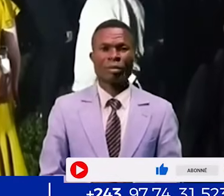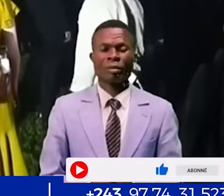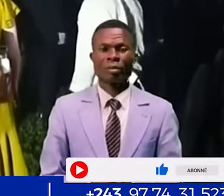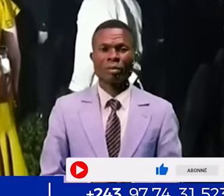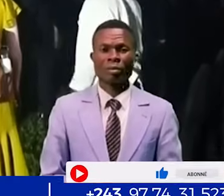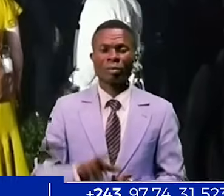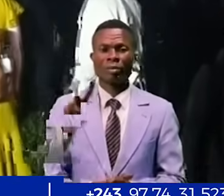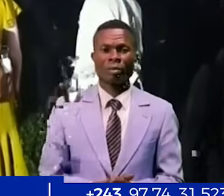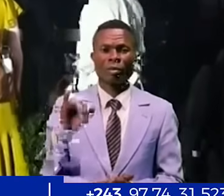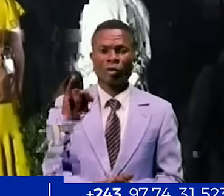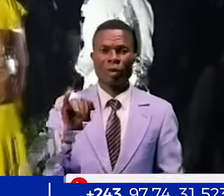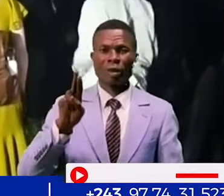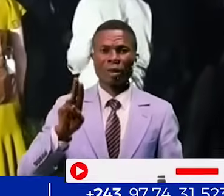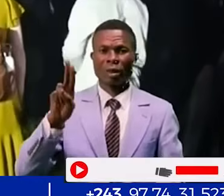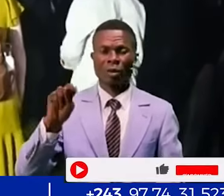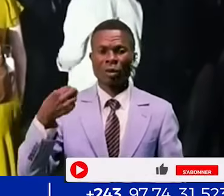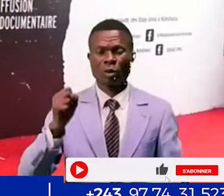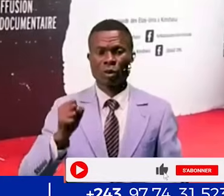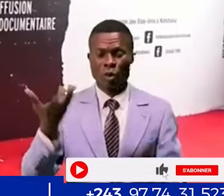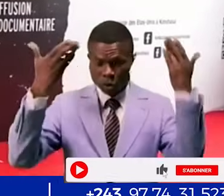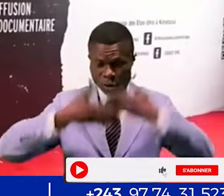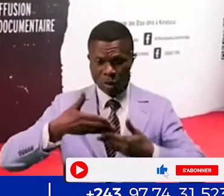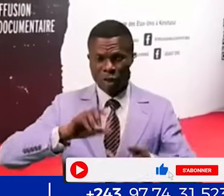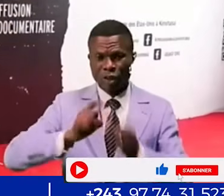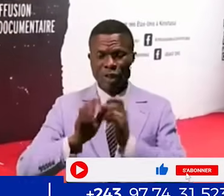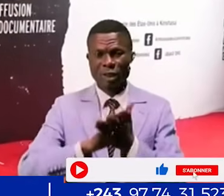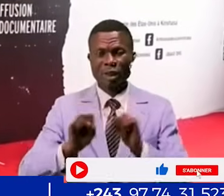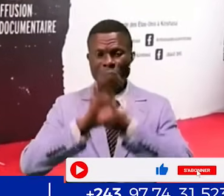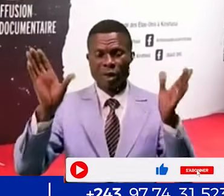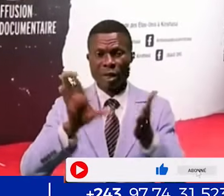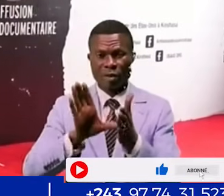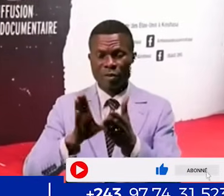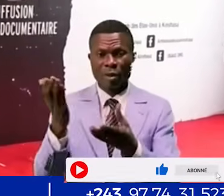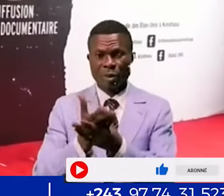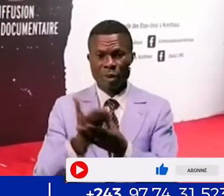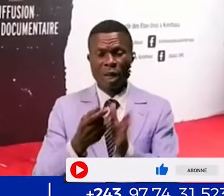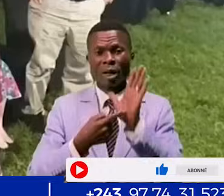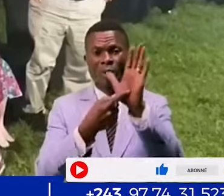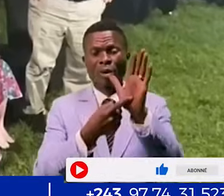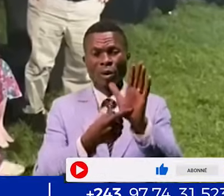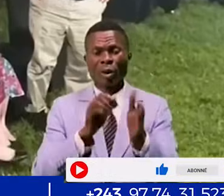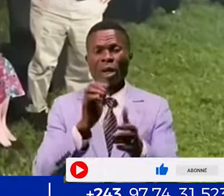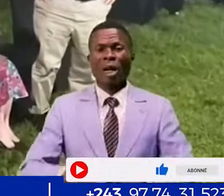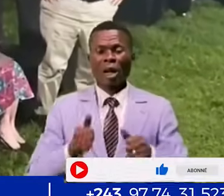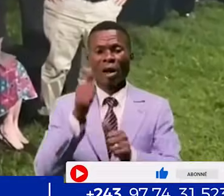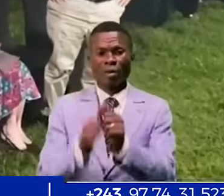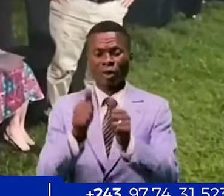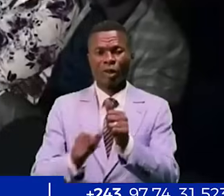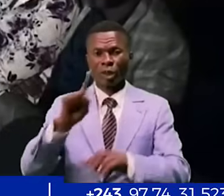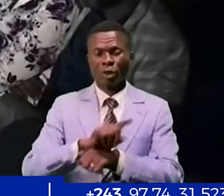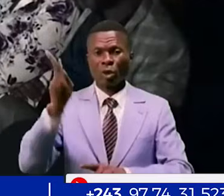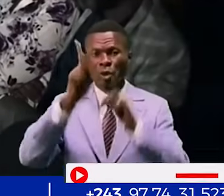Virunga Énergie, de l'obscurité à la lumière, un film documentaire qui retrace les vécus quotidiens des